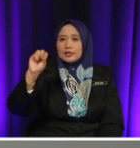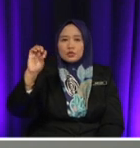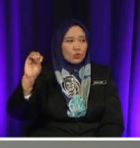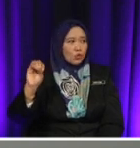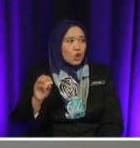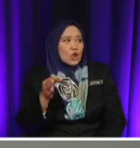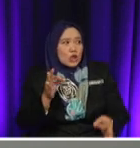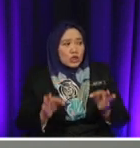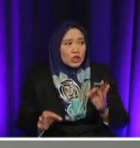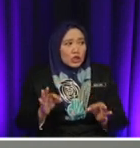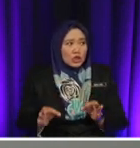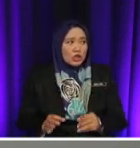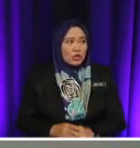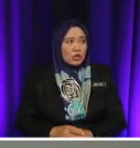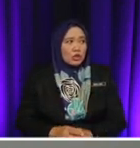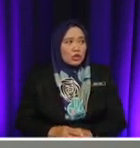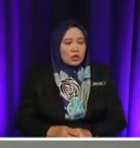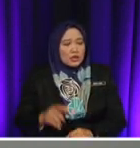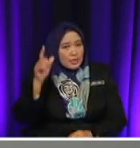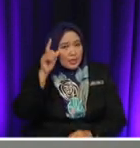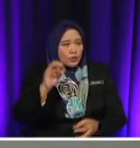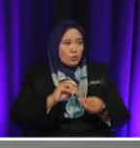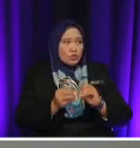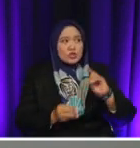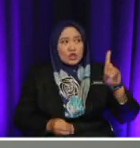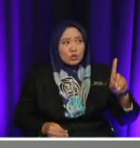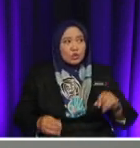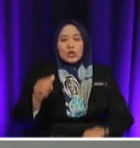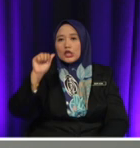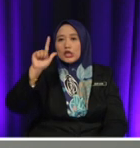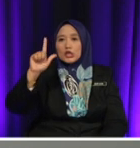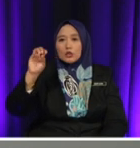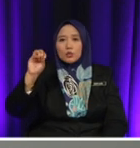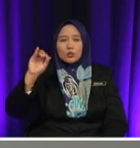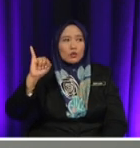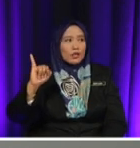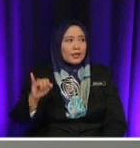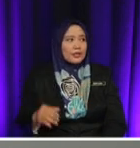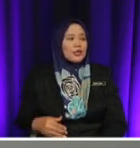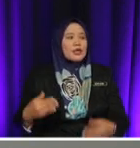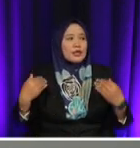bentuk apabila diketuk dengan menggunakan penukul kita tengok perkataan